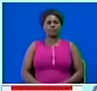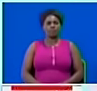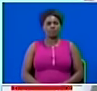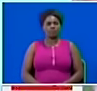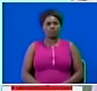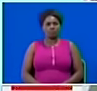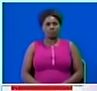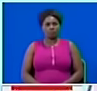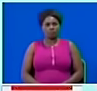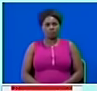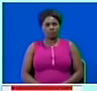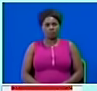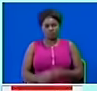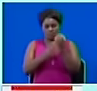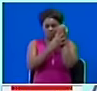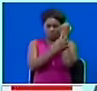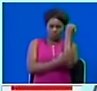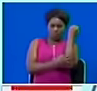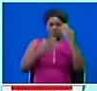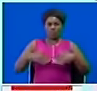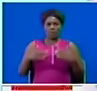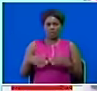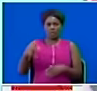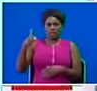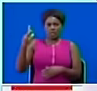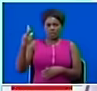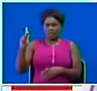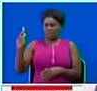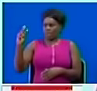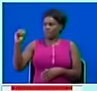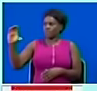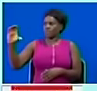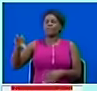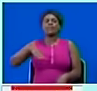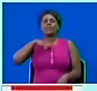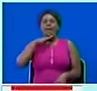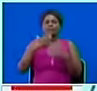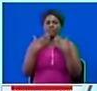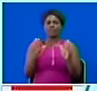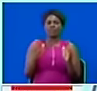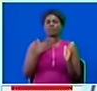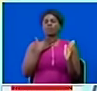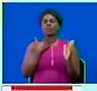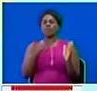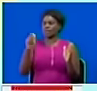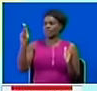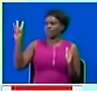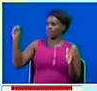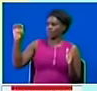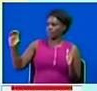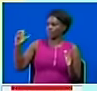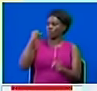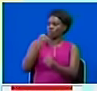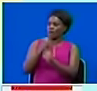Tunakuta watu wamekuwa mfukara, KMC imeuliwa. Sisi tunataka KMC inafanya